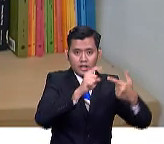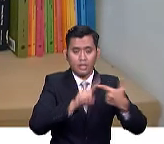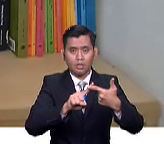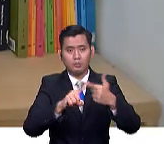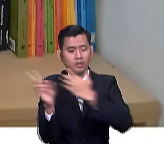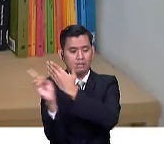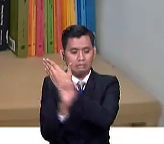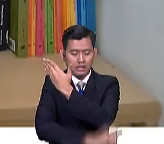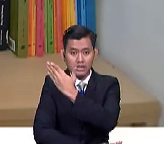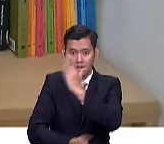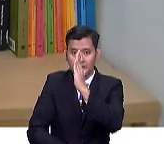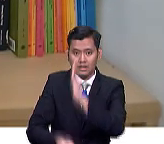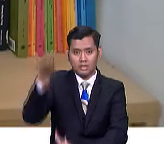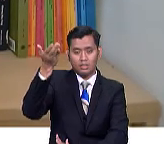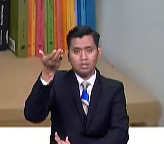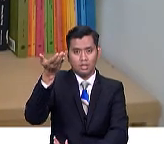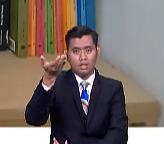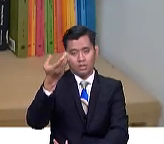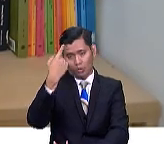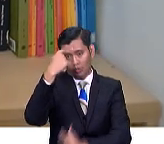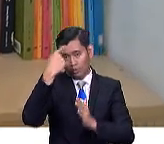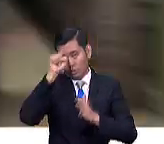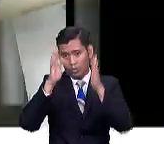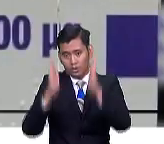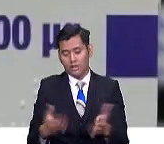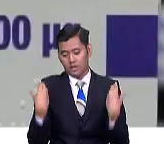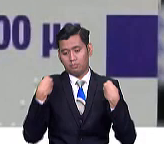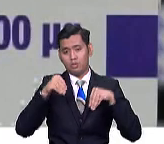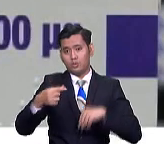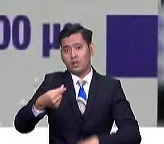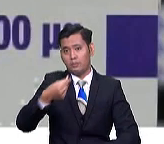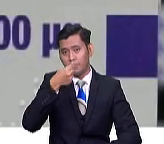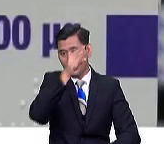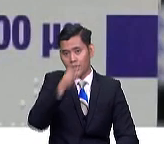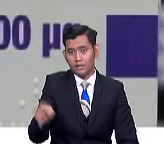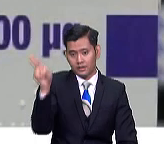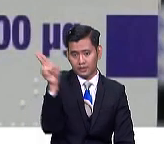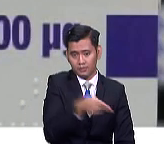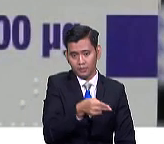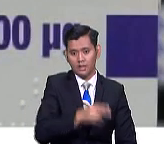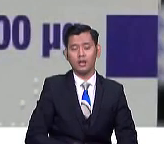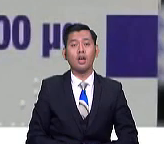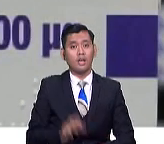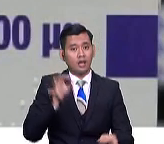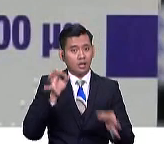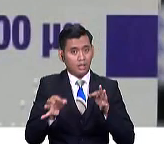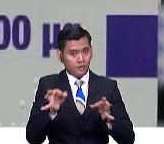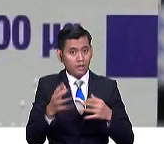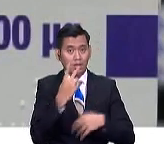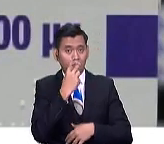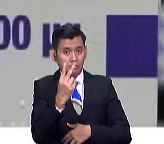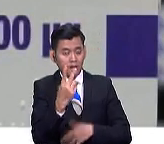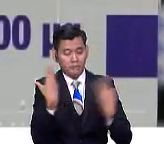tinggi dikenakan kepada penjual produk ini di atas talian. Sekiranya anda melihat iklan ubat tidak berdaftar seperti